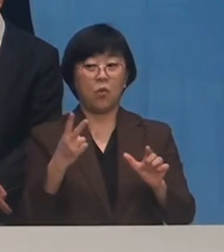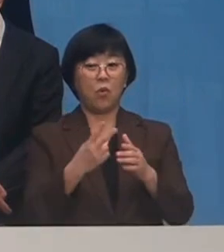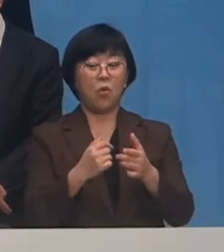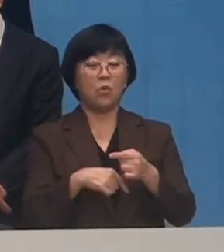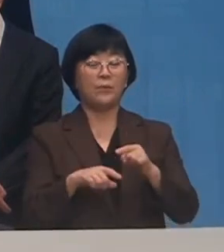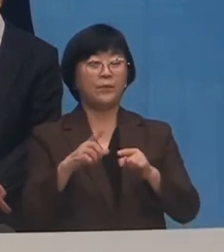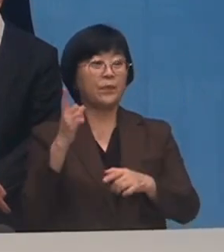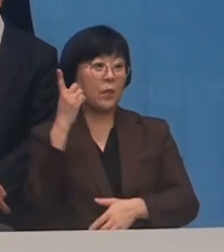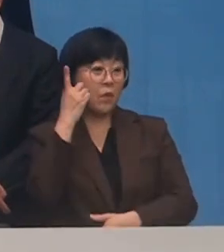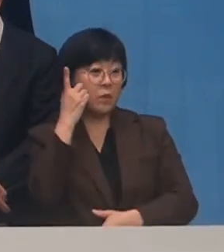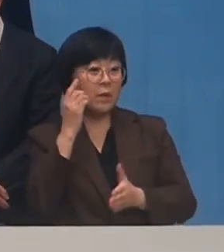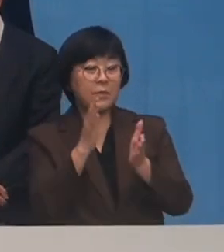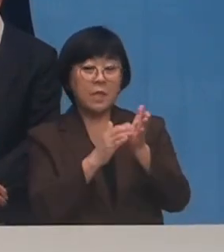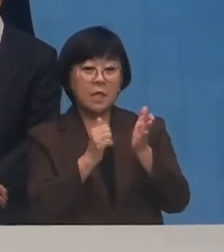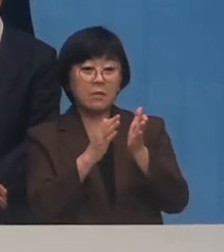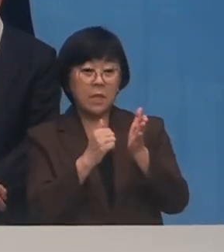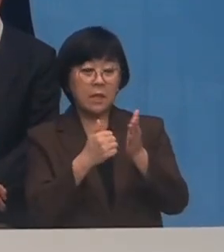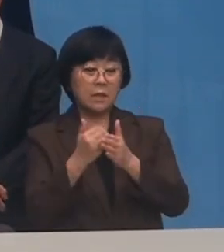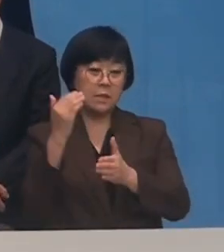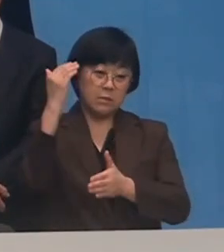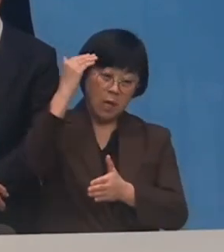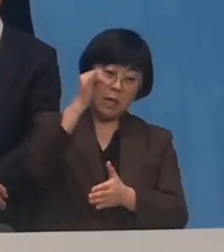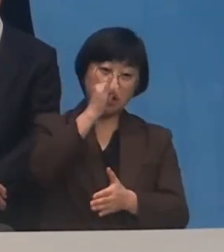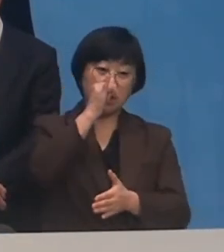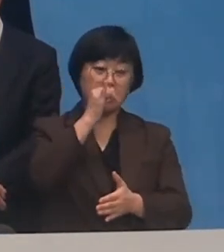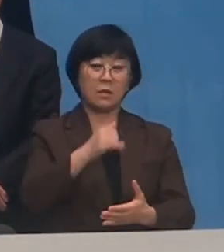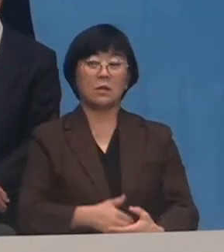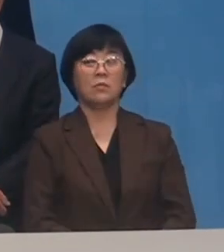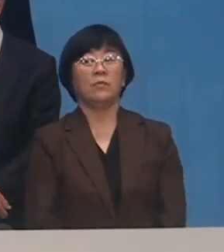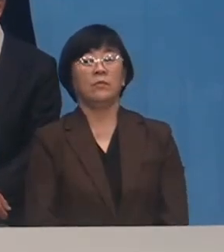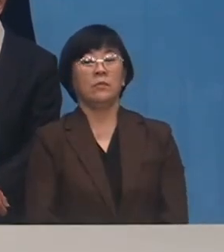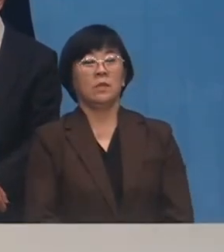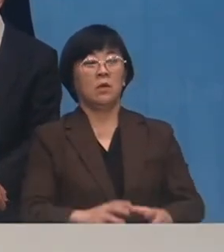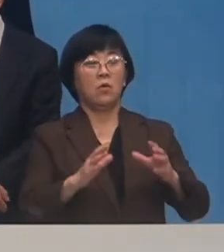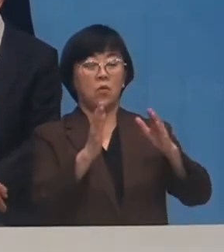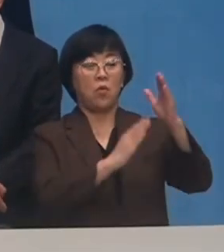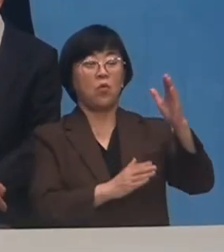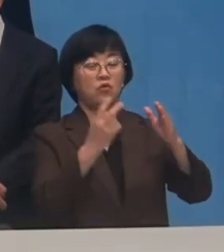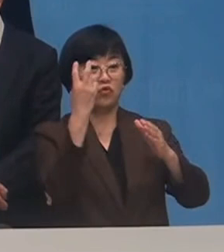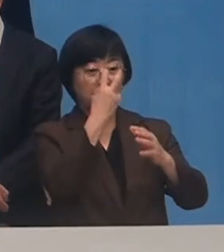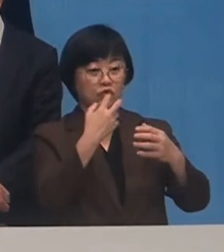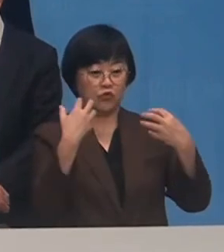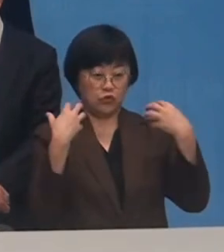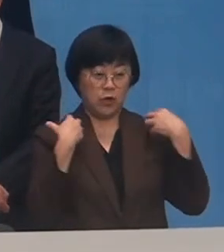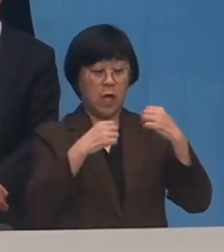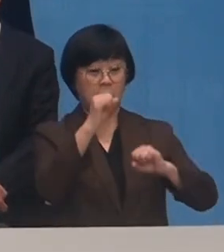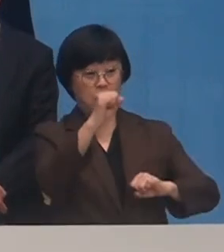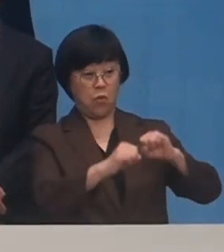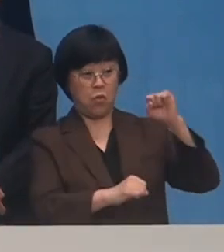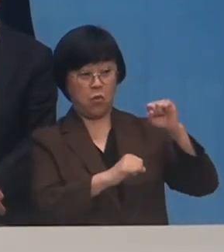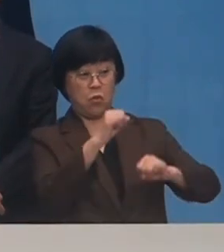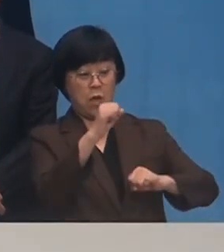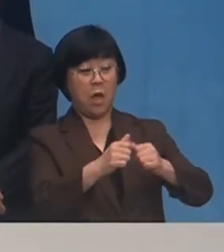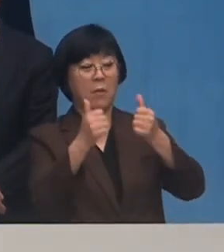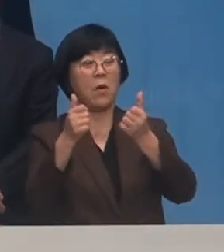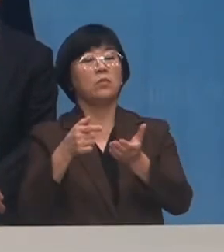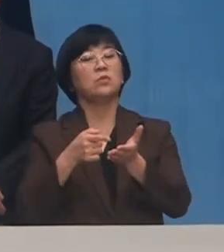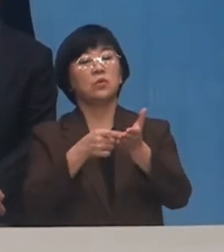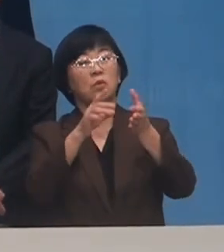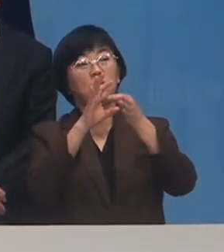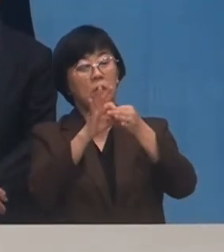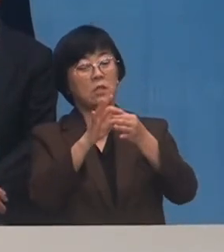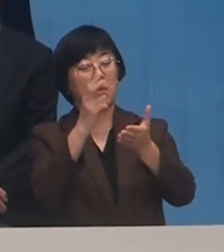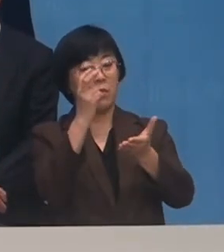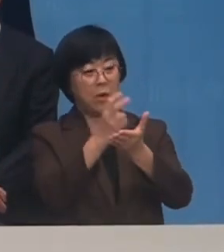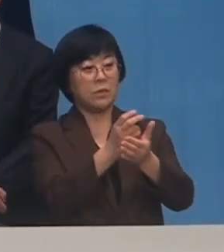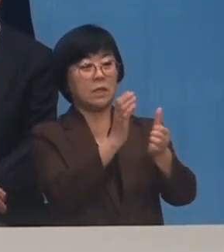그리고 통신의 비밀을 침해하는 그런 공수처의 행태에 대해서 소송을 통해서 그